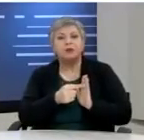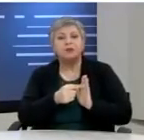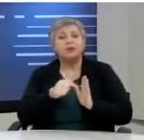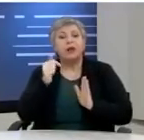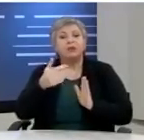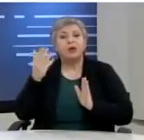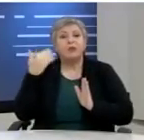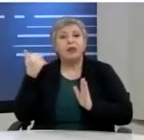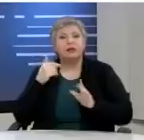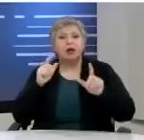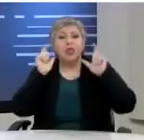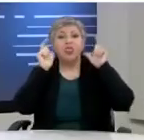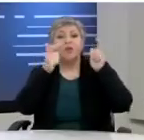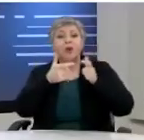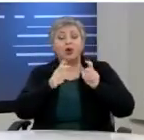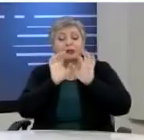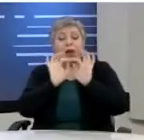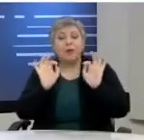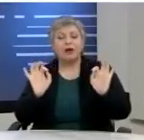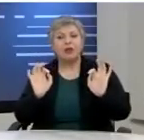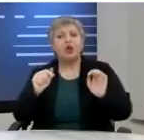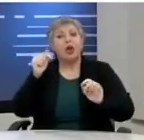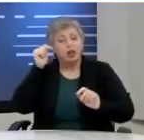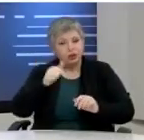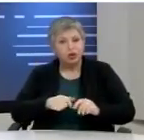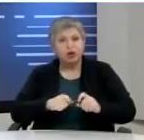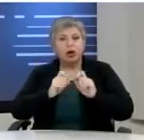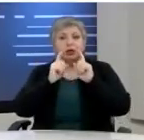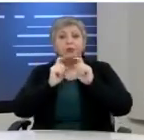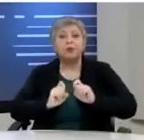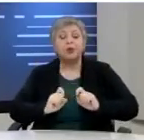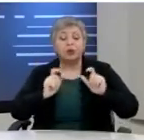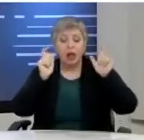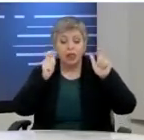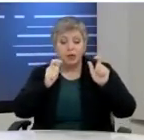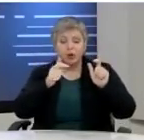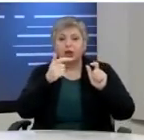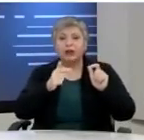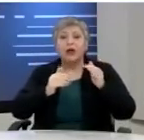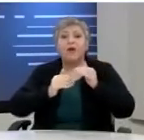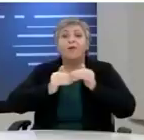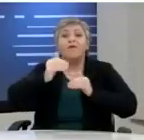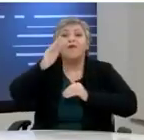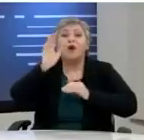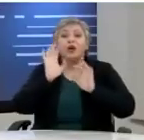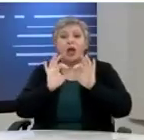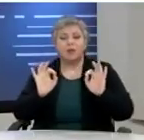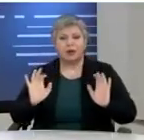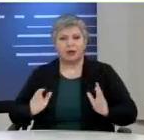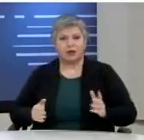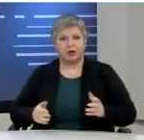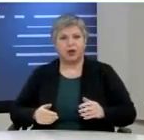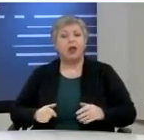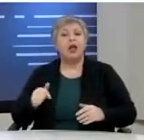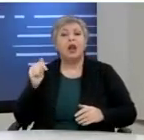σκέτο να το κάνουν Δημοκρατία της Βόρειας Μακεδονίας. Ώστε αύριο τα παιδιά μας όταν μπαίνουν στο ίντερνετ και πατούν το